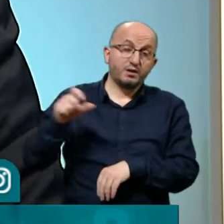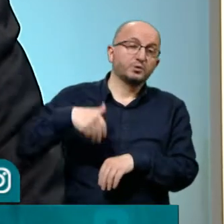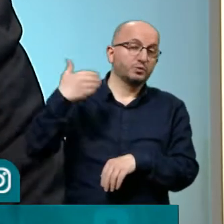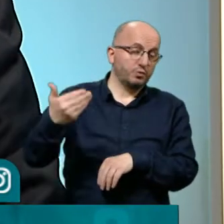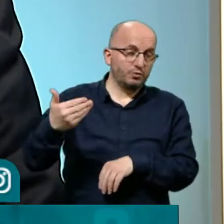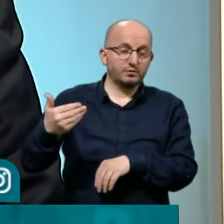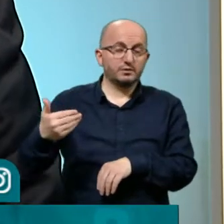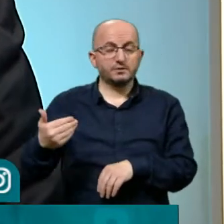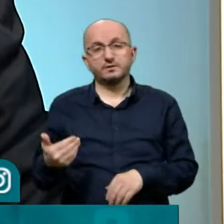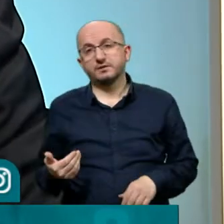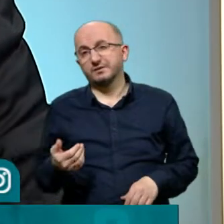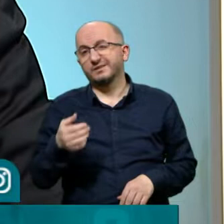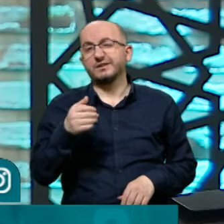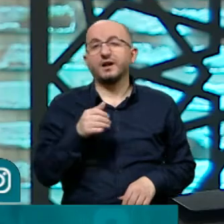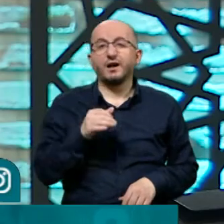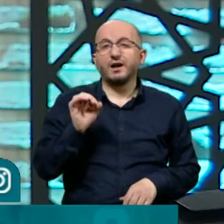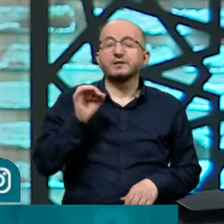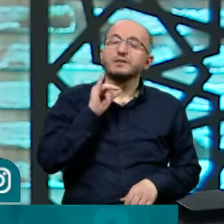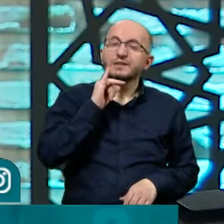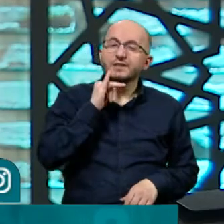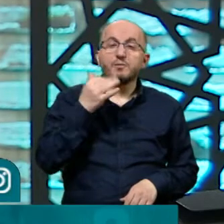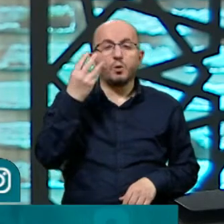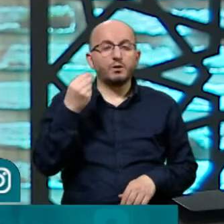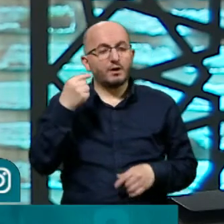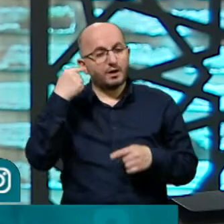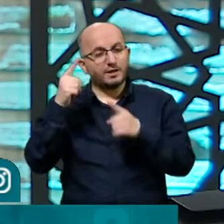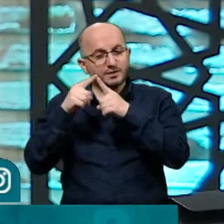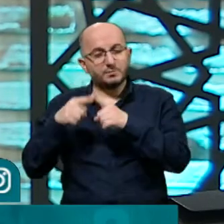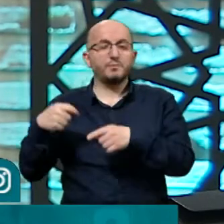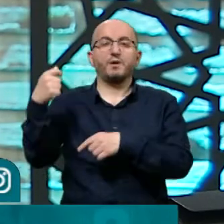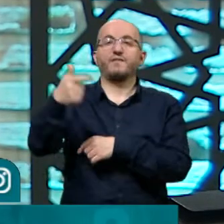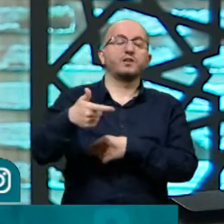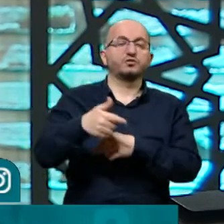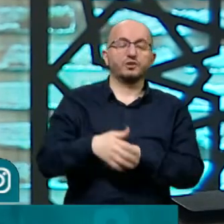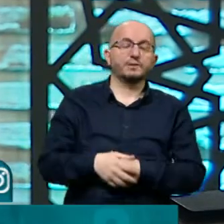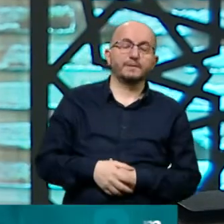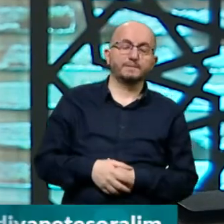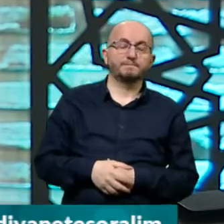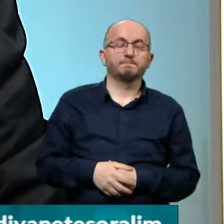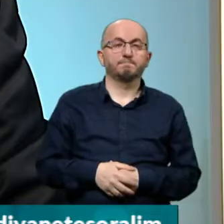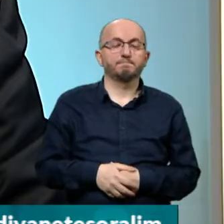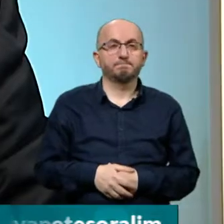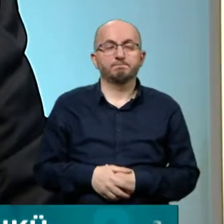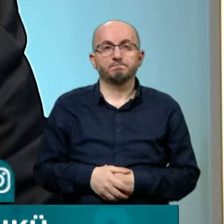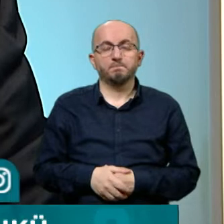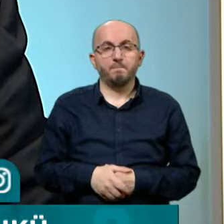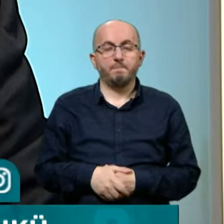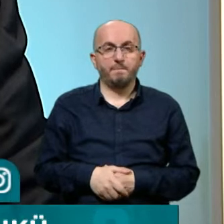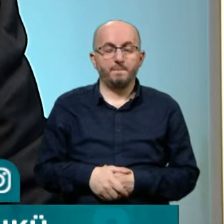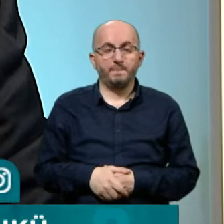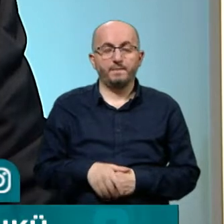kurun karşılığı olarak verecek özellikle taksitli verme olaylar Şifa verme de olayında da ama lütfen tabi Şöyle düşünelim